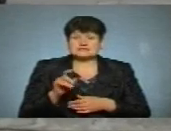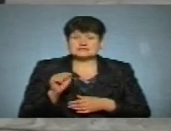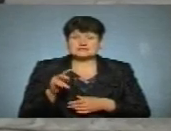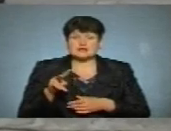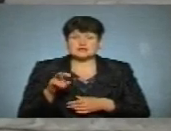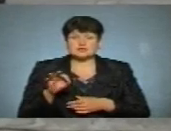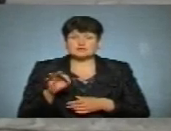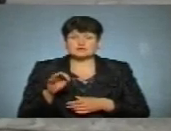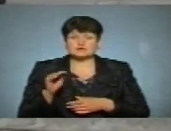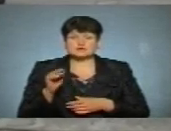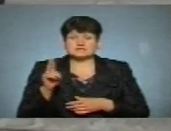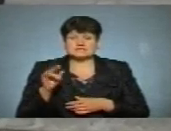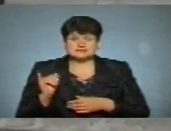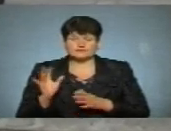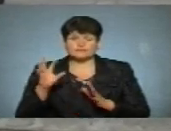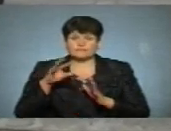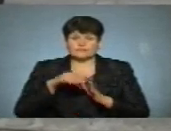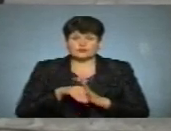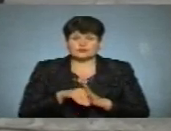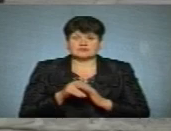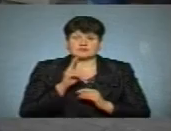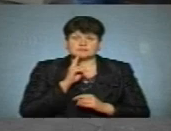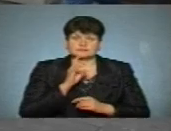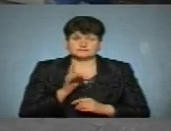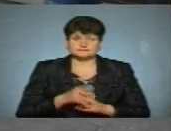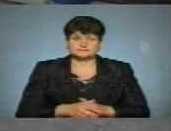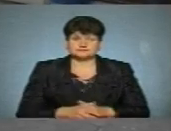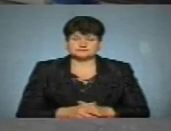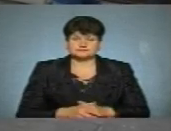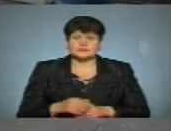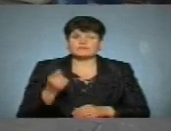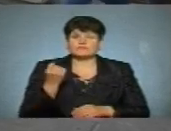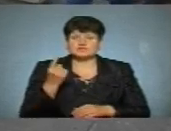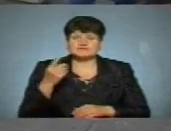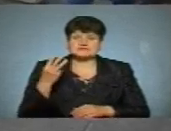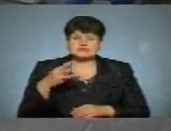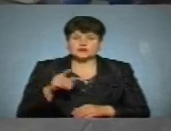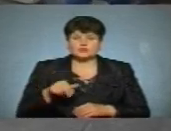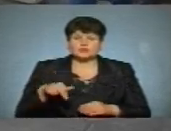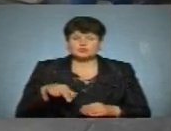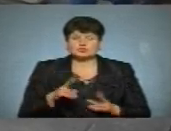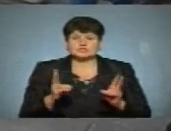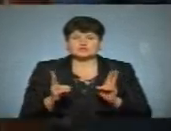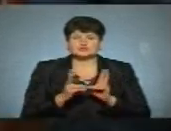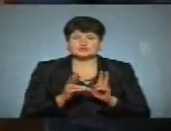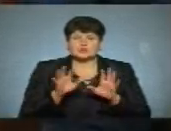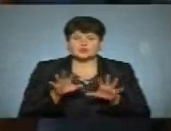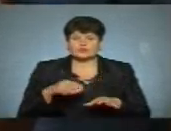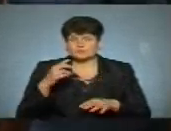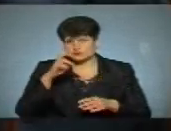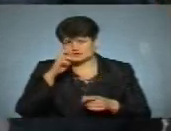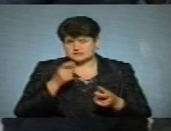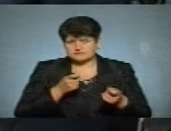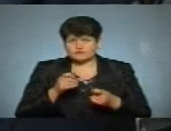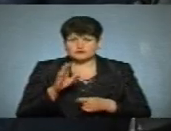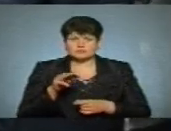Залозеччина наша відносилась до Кременеччини. Об 11:30 люди йдуть на зустріч з головою облдержадміністрації